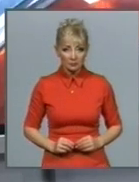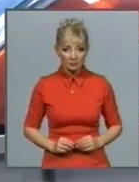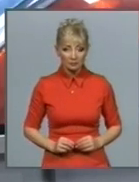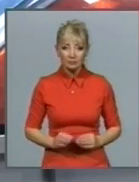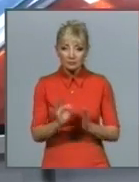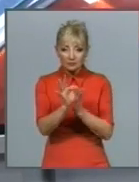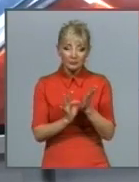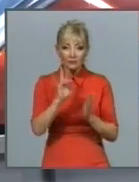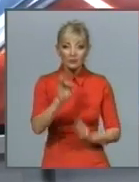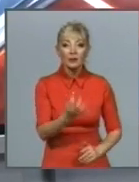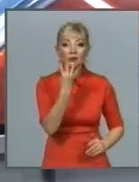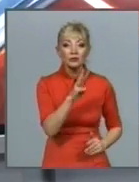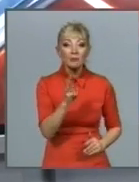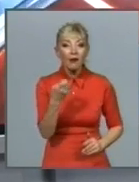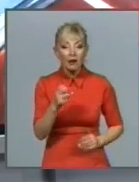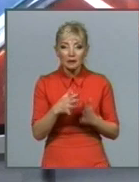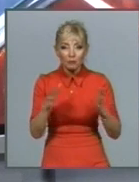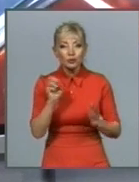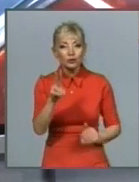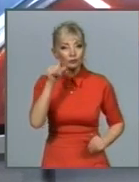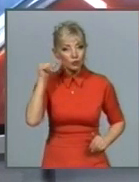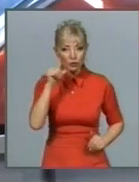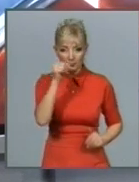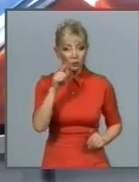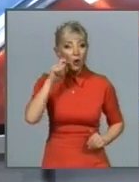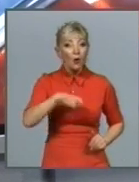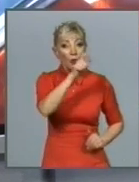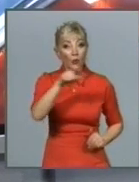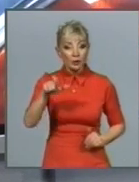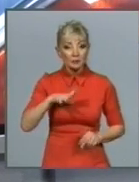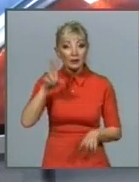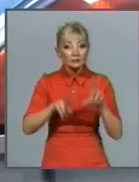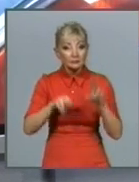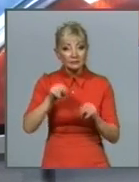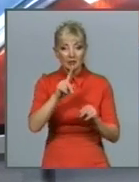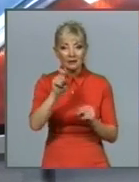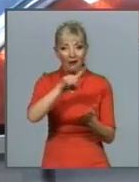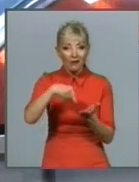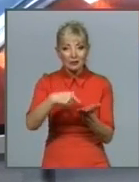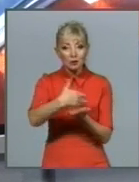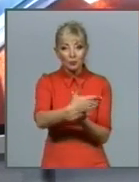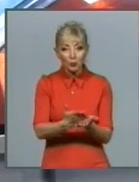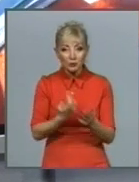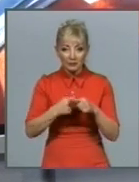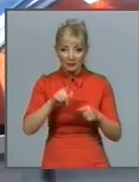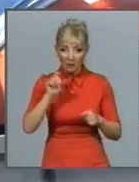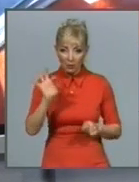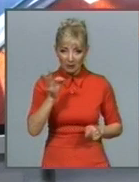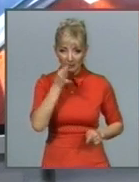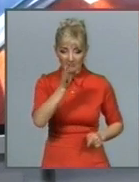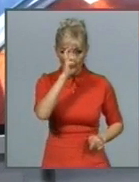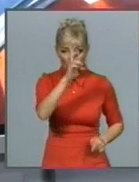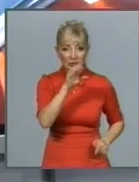Відразу на 4 мільярди більше, ніж минулоріч, українцям було нараховано платежів за комунальні послуги цього жовтня, зазначають у